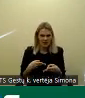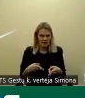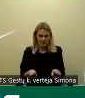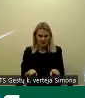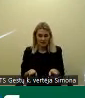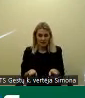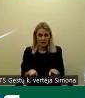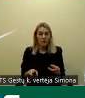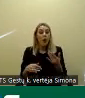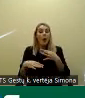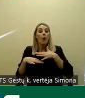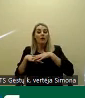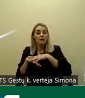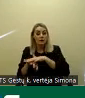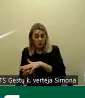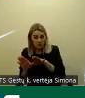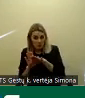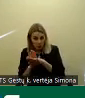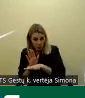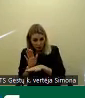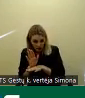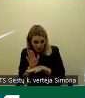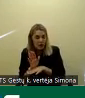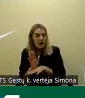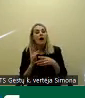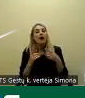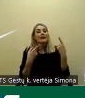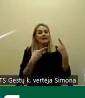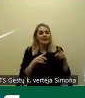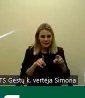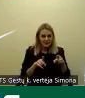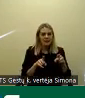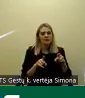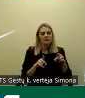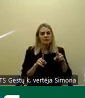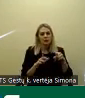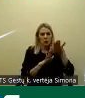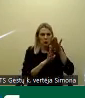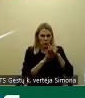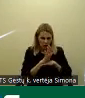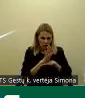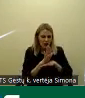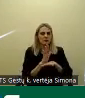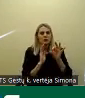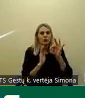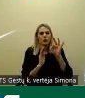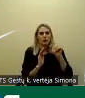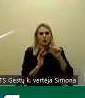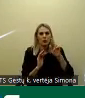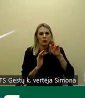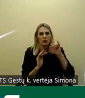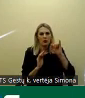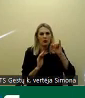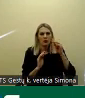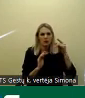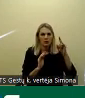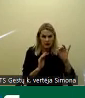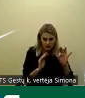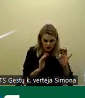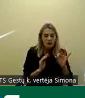integruojamos programos ir visas kitas aktualus turinys kartu su turiniu būtų